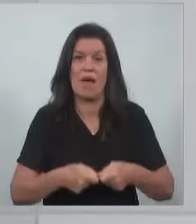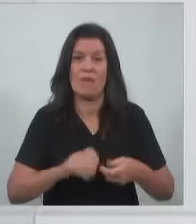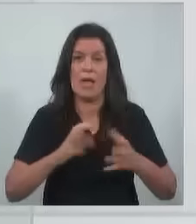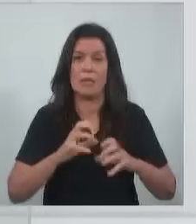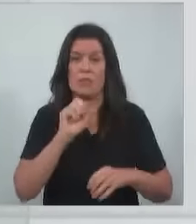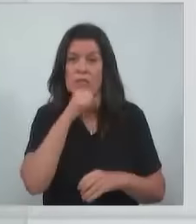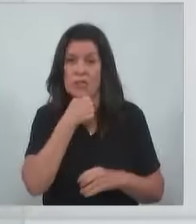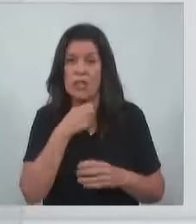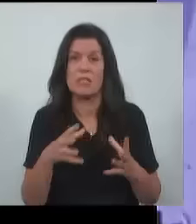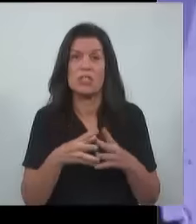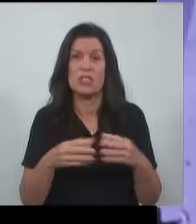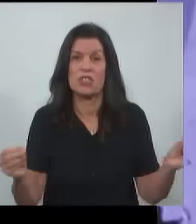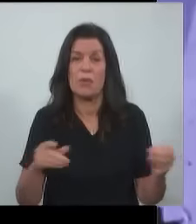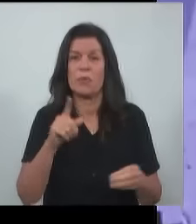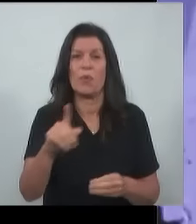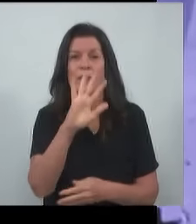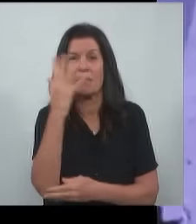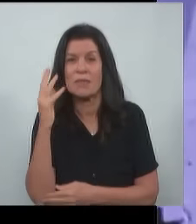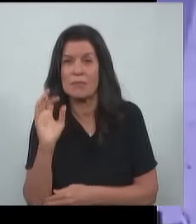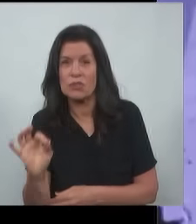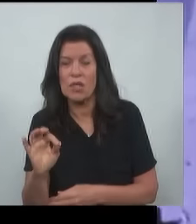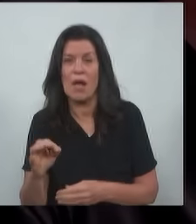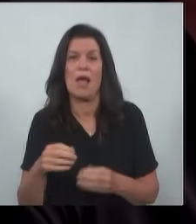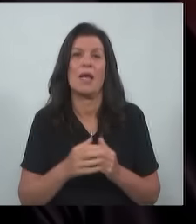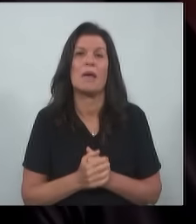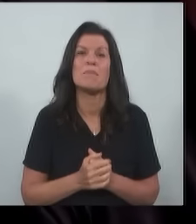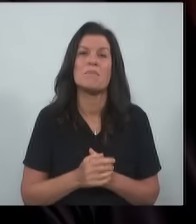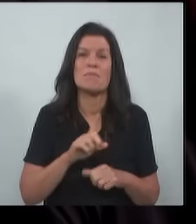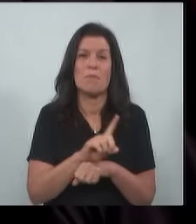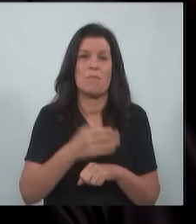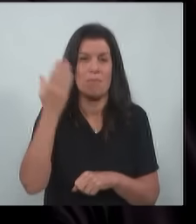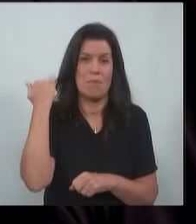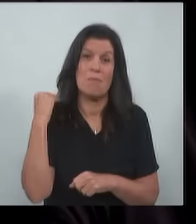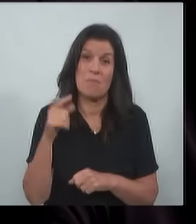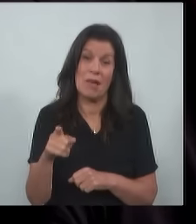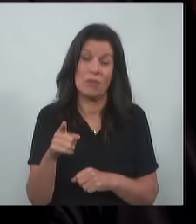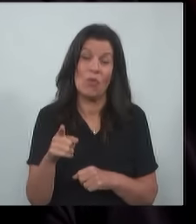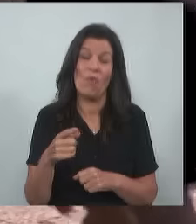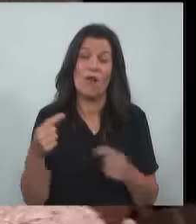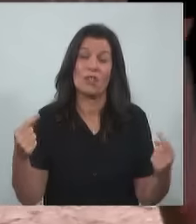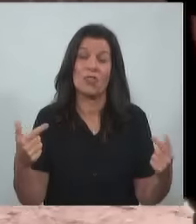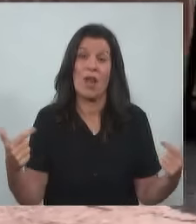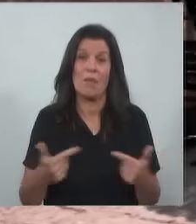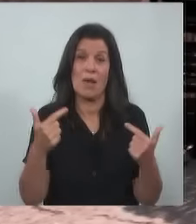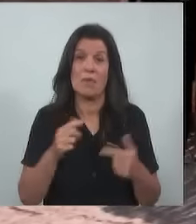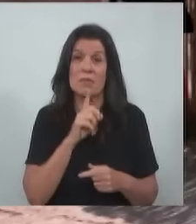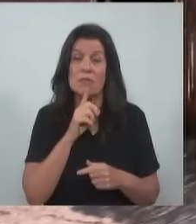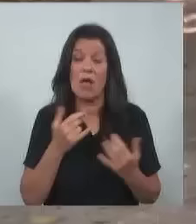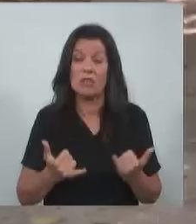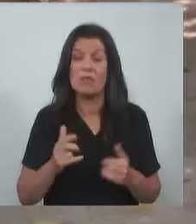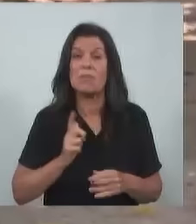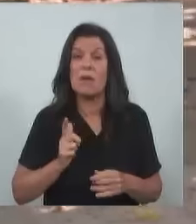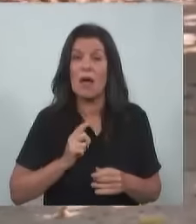מטעי תמרים וקרמים תחת אש התותחים הסורית, מחכים שיסיימו לריב על הכנרת, כדי שעל פיסת הקרקע